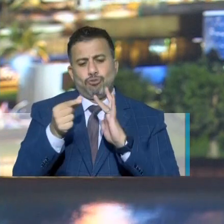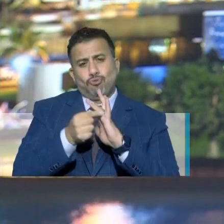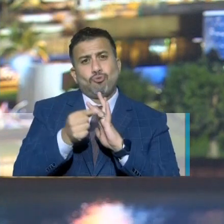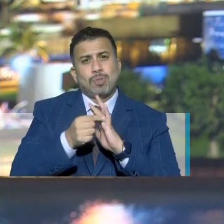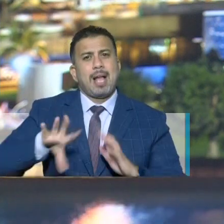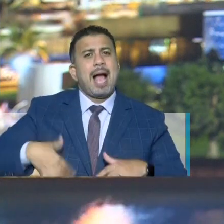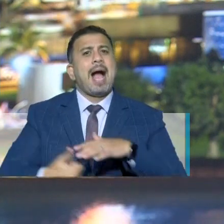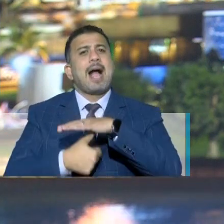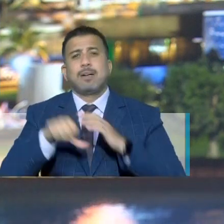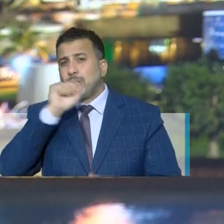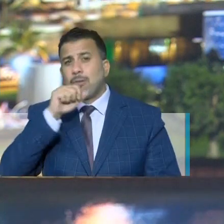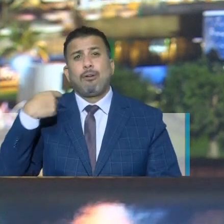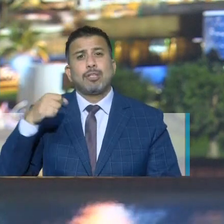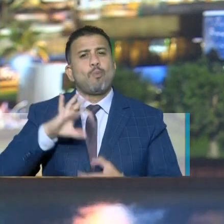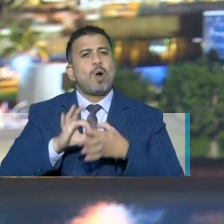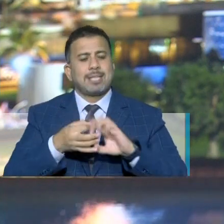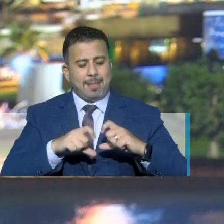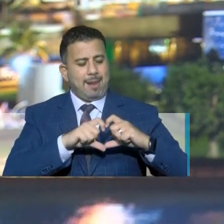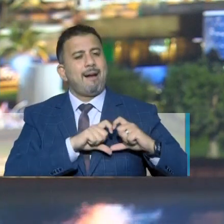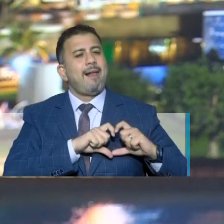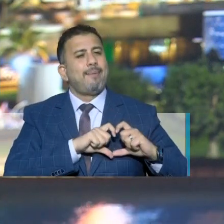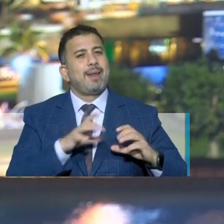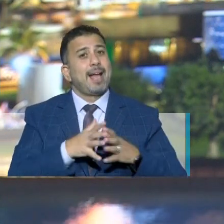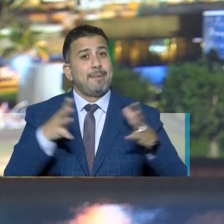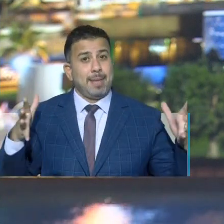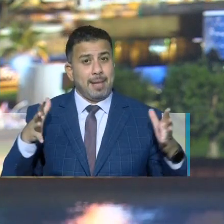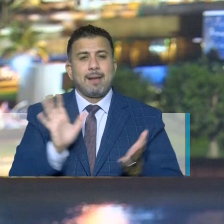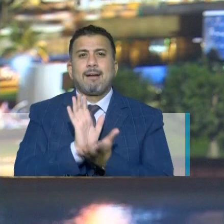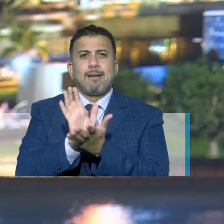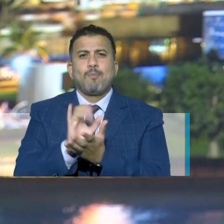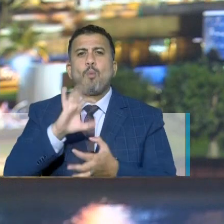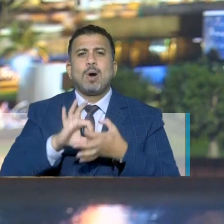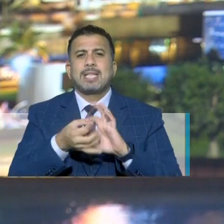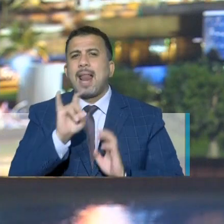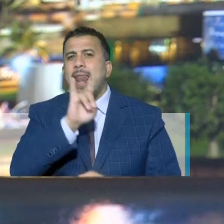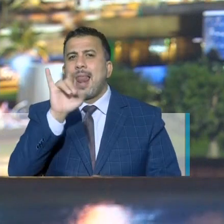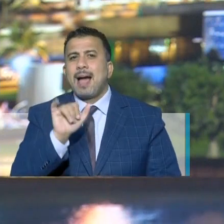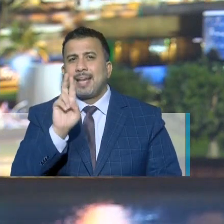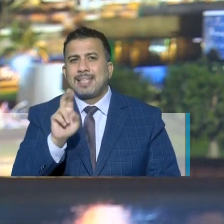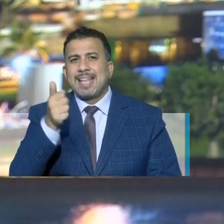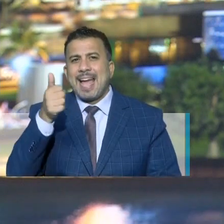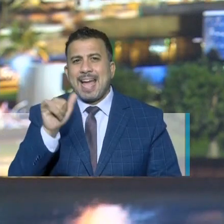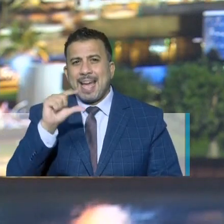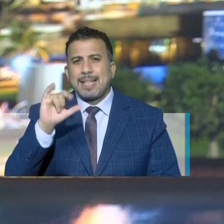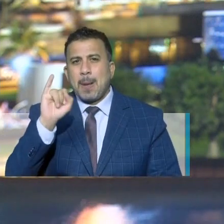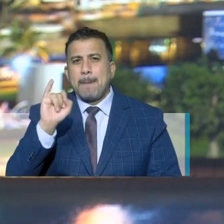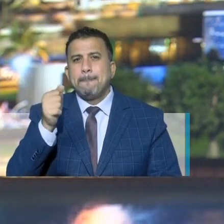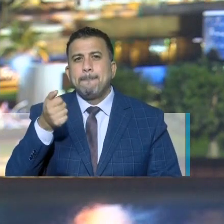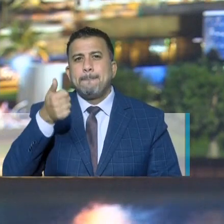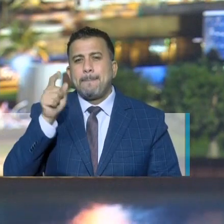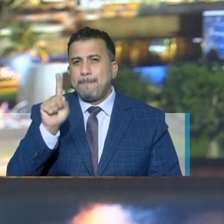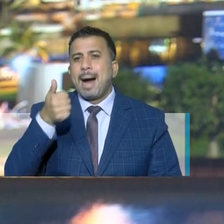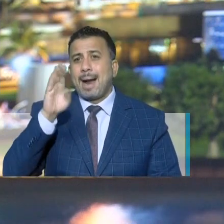صاحب السمو حاكم الشارقه رئيسه مؤسسه القلب الكبير كرم سموه مؤسسه لايت ايد امباكت الفائزه بالدوره